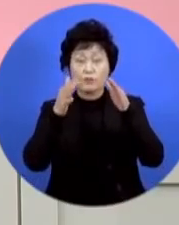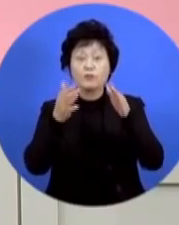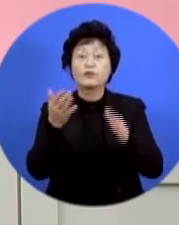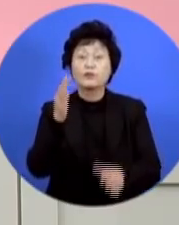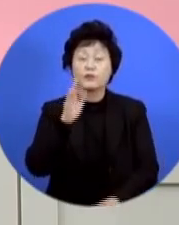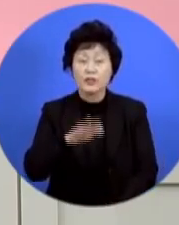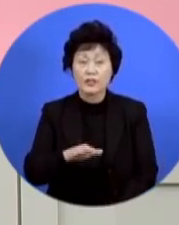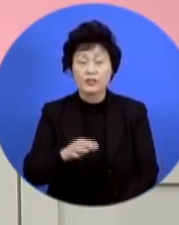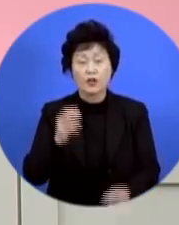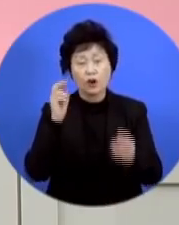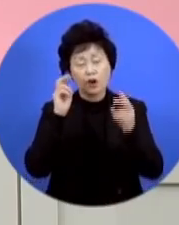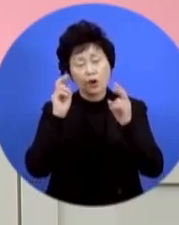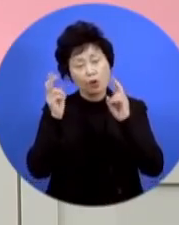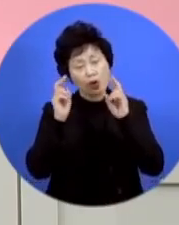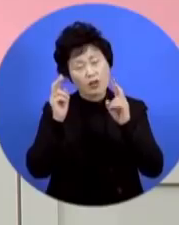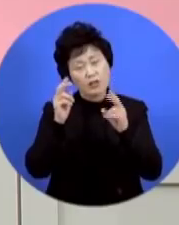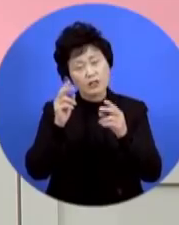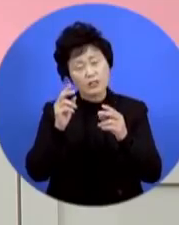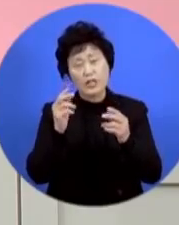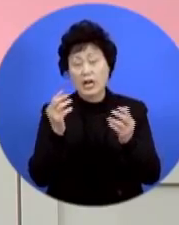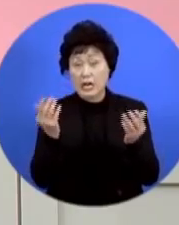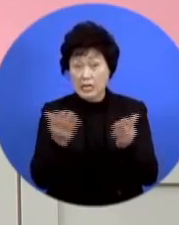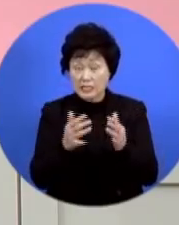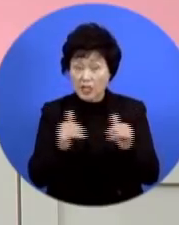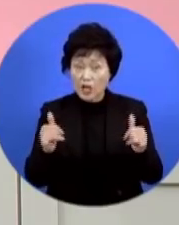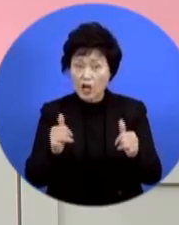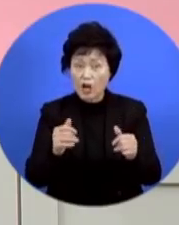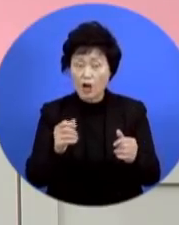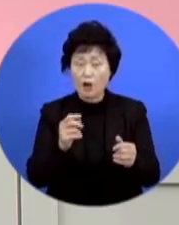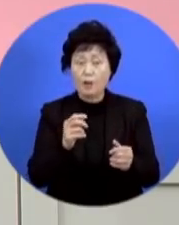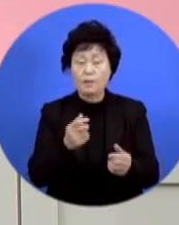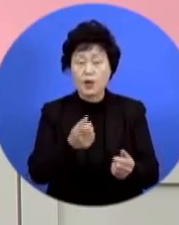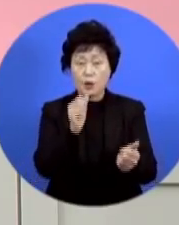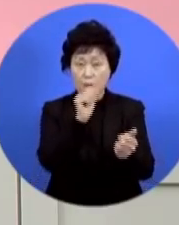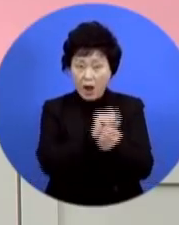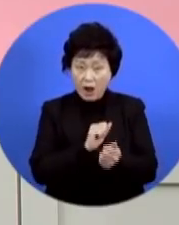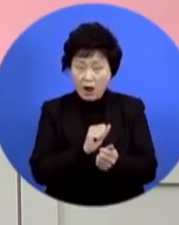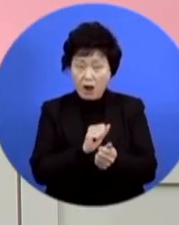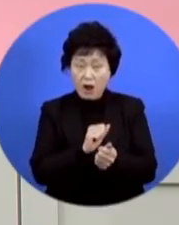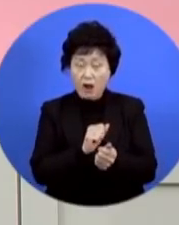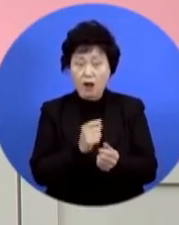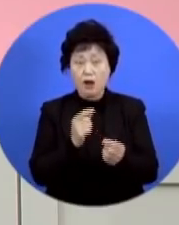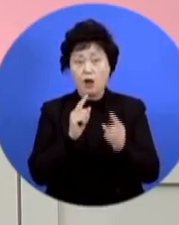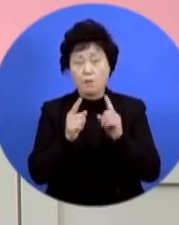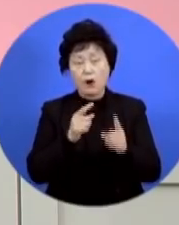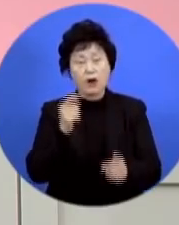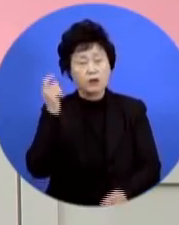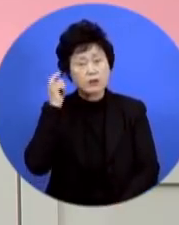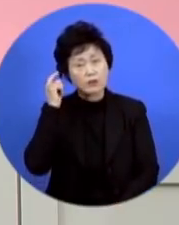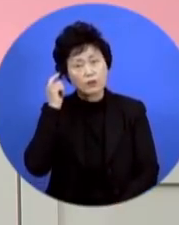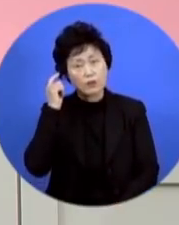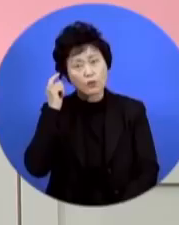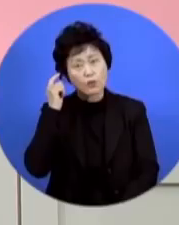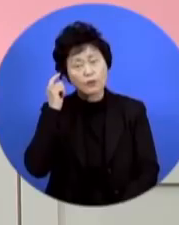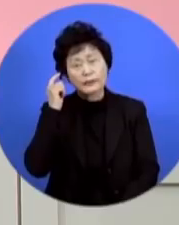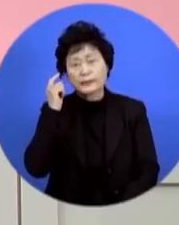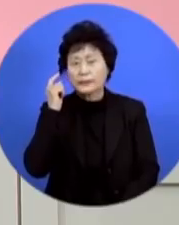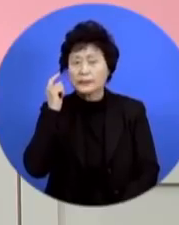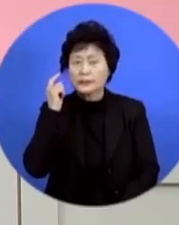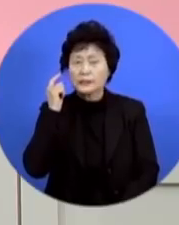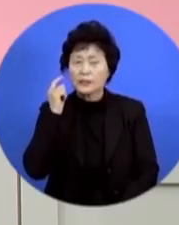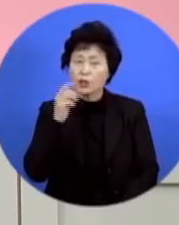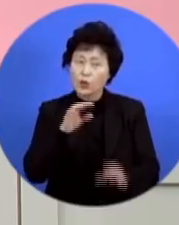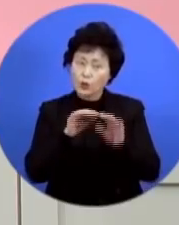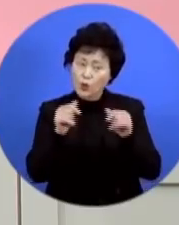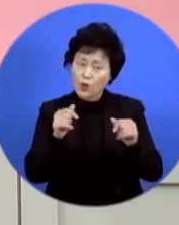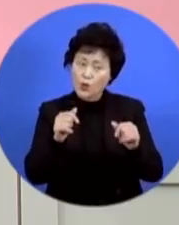그 있는 회사 직원이 예. 확진자가 나왔다는 전화를 제가 6월 23일 주일 그